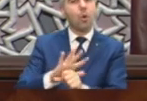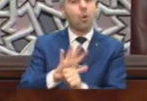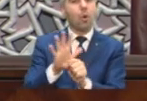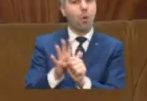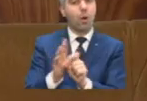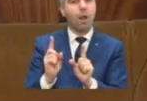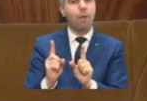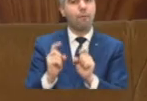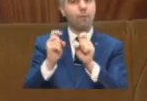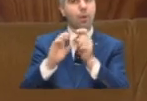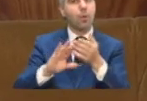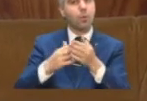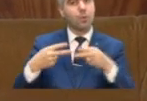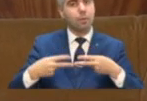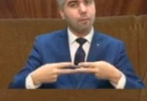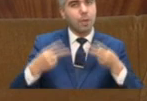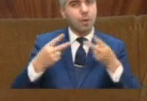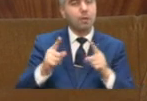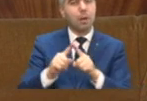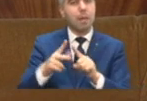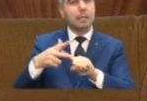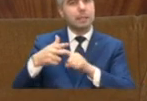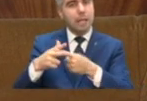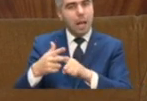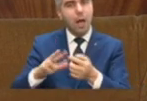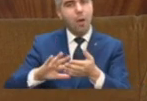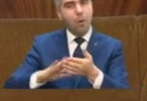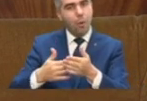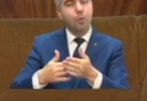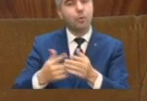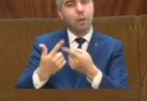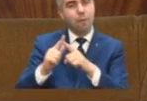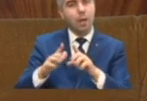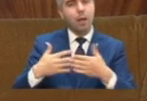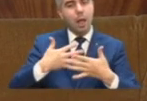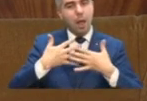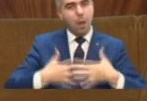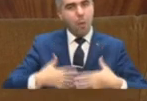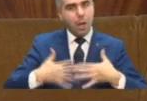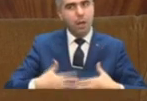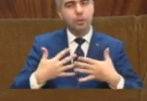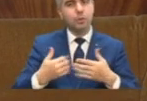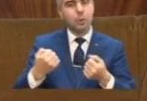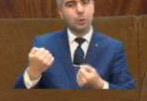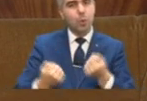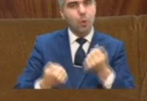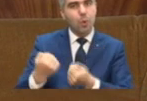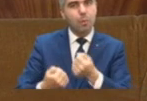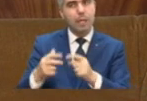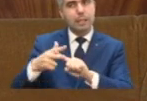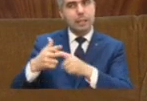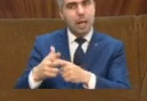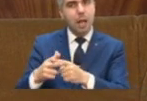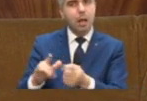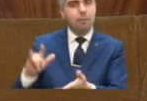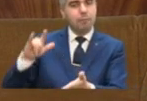كورونا وتداعياتها، سواء على مستوى المجال الصناعي بما فيها أساس النسيج والجلد والسيارات والطيران والصناعات الغذائية